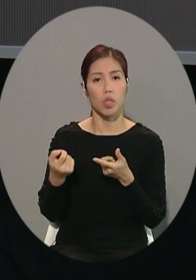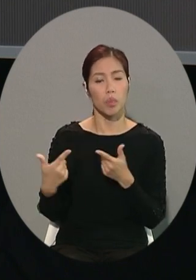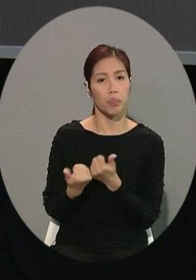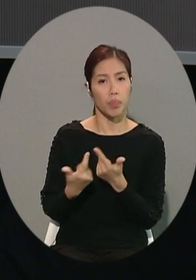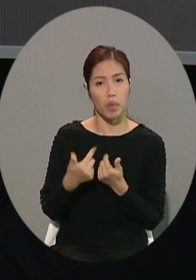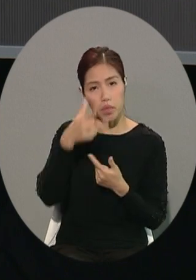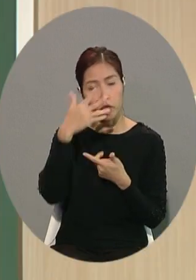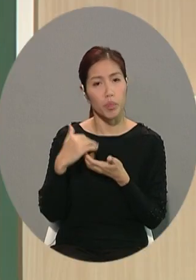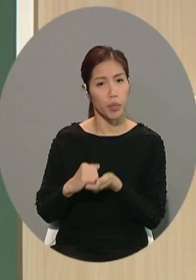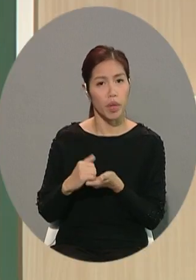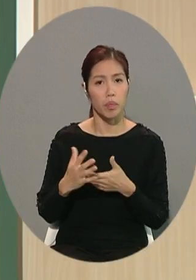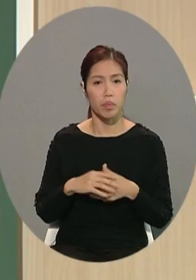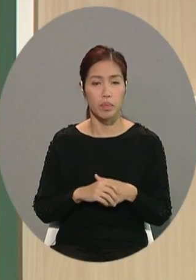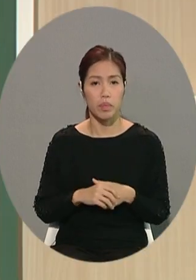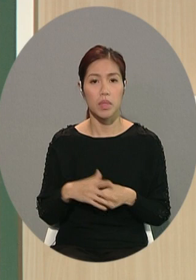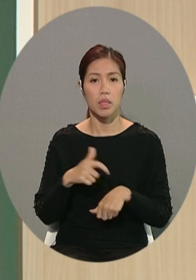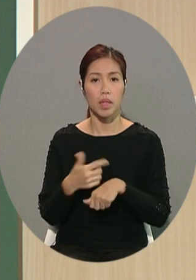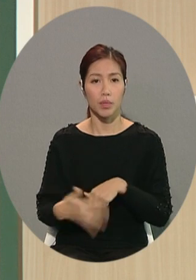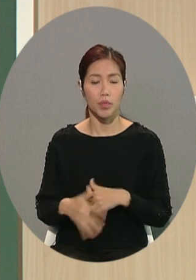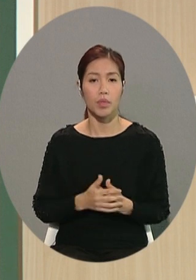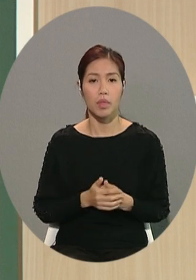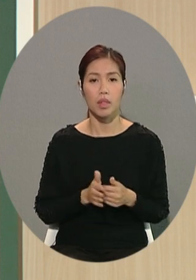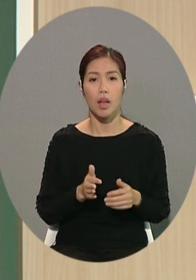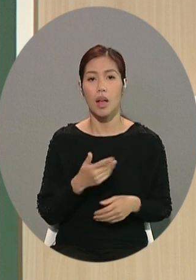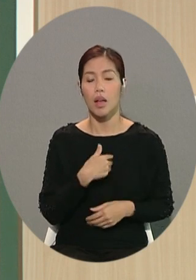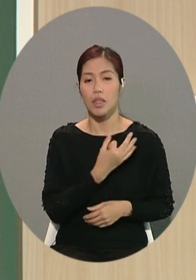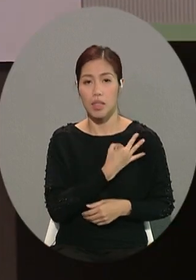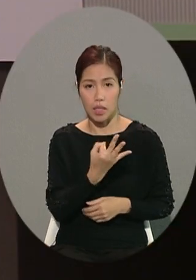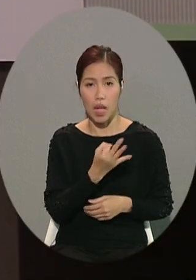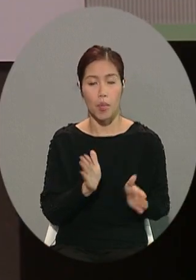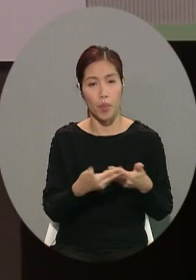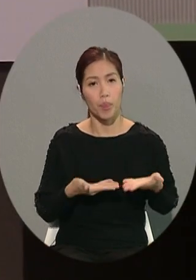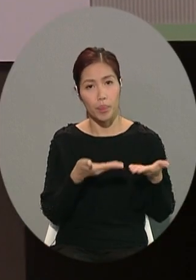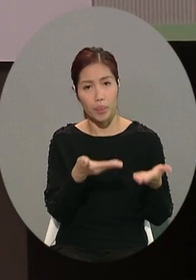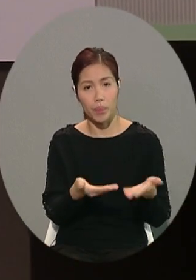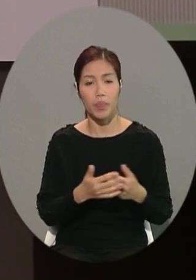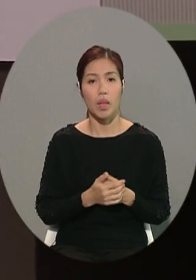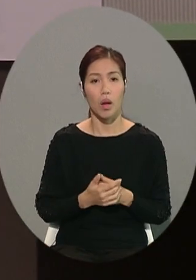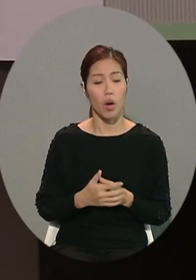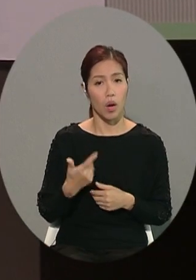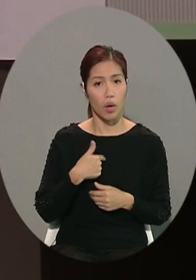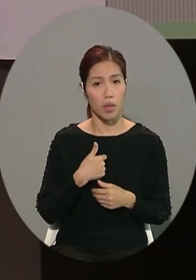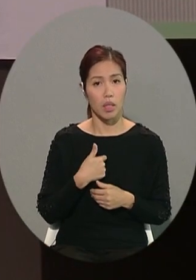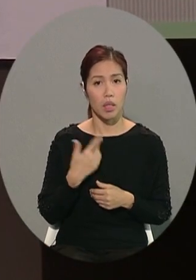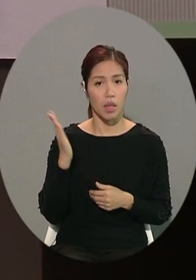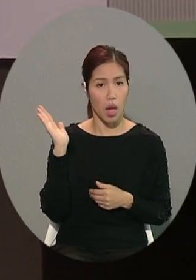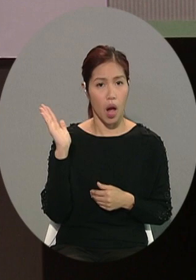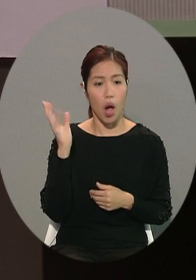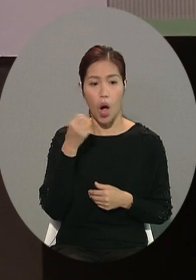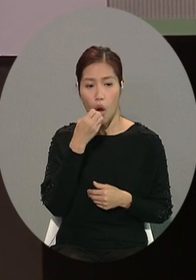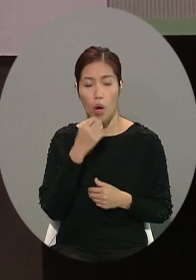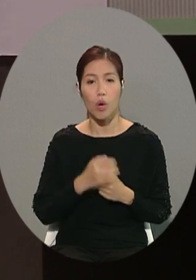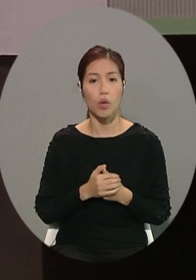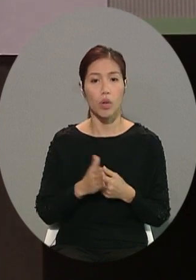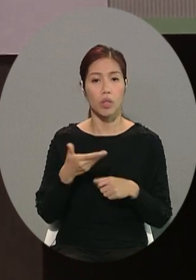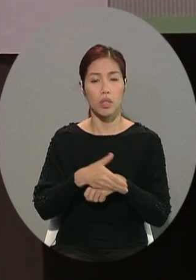配合。 好，时间够，跟住送礼物嘅系三号黄俊阳。 在我手上面嘅呢一份系一份香港社团注册表，我